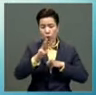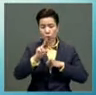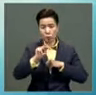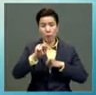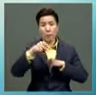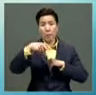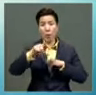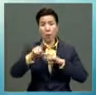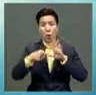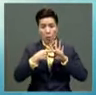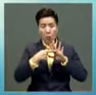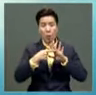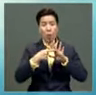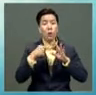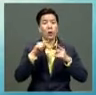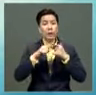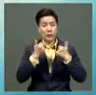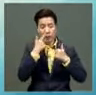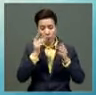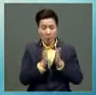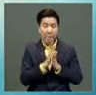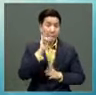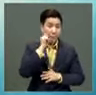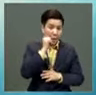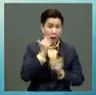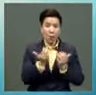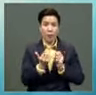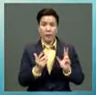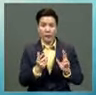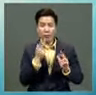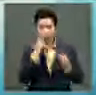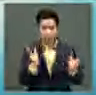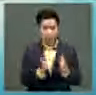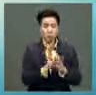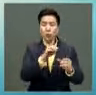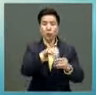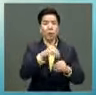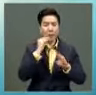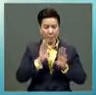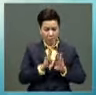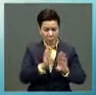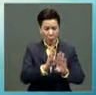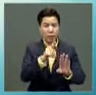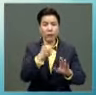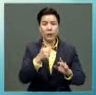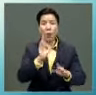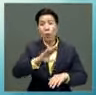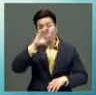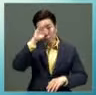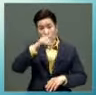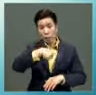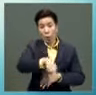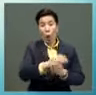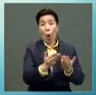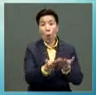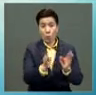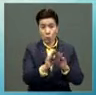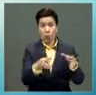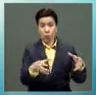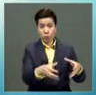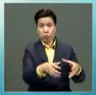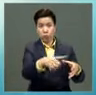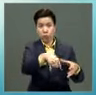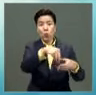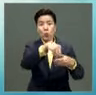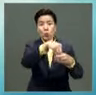างภรรยาและลูกอีก3คนโดยระหว่างวันที่10ถึง12กรกฎาคมผู้ป่วยครอบครัวของผู้ป่วย